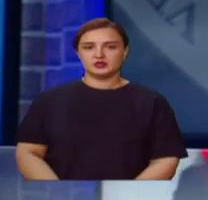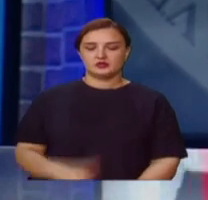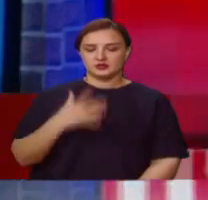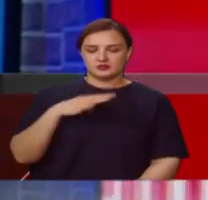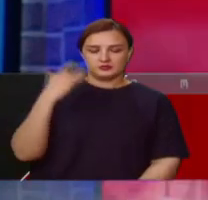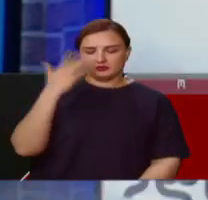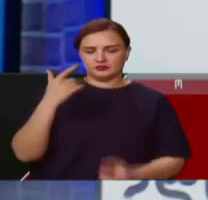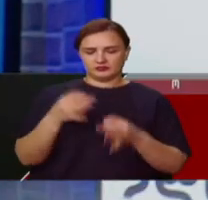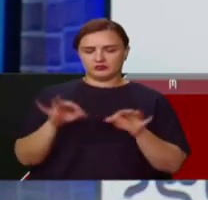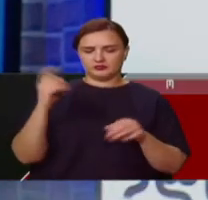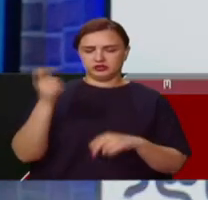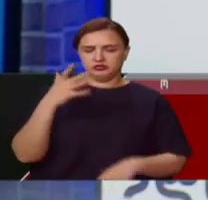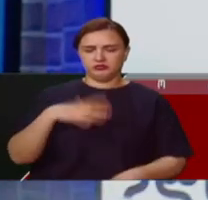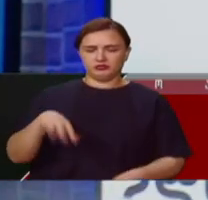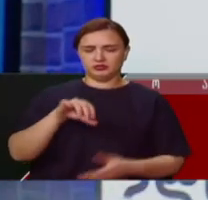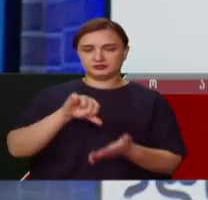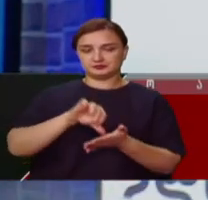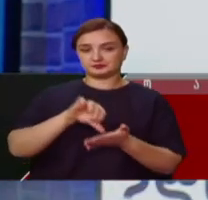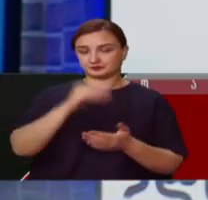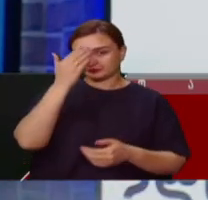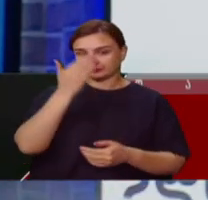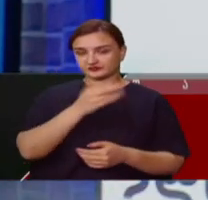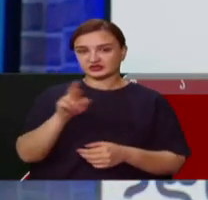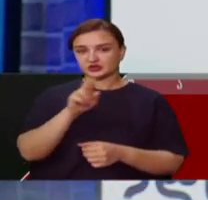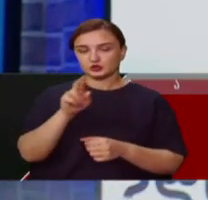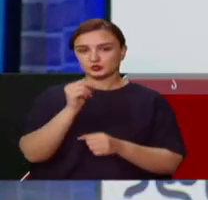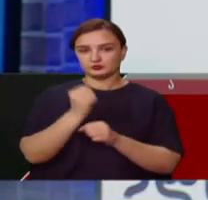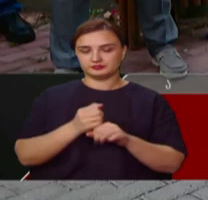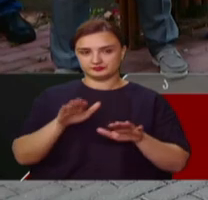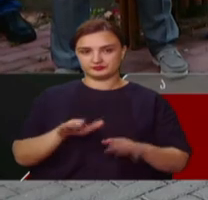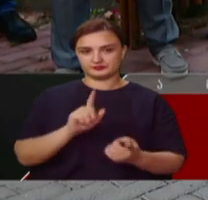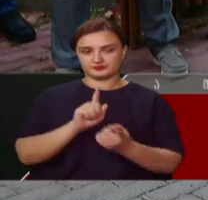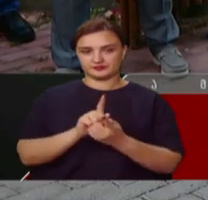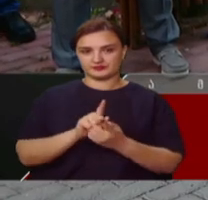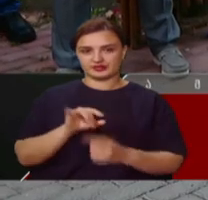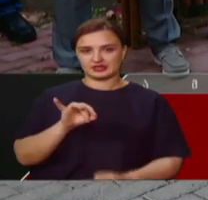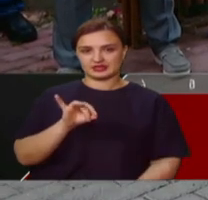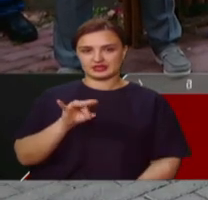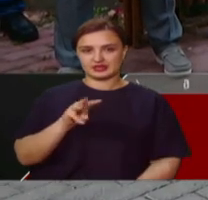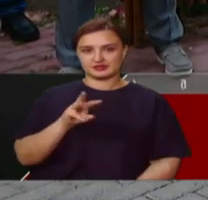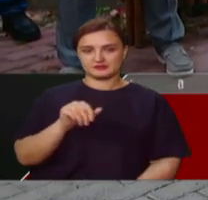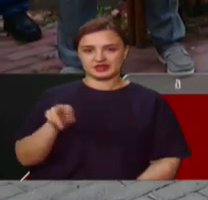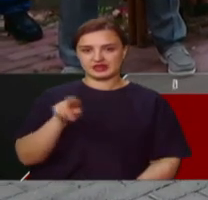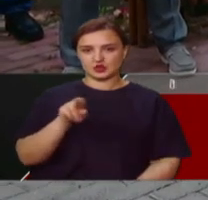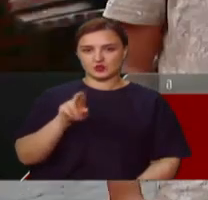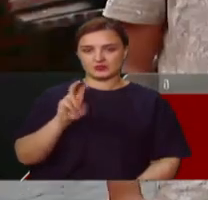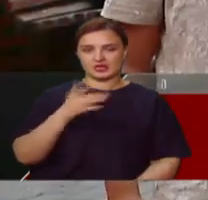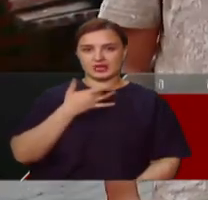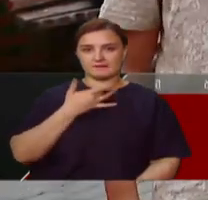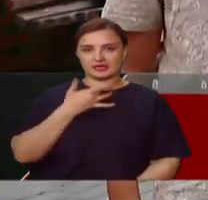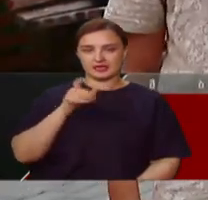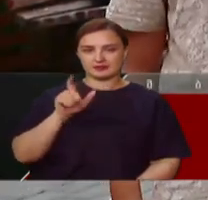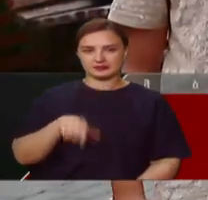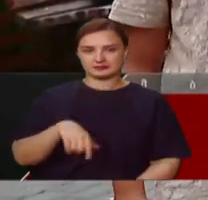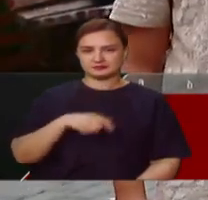Kartuli Otsneva Demokratiuli Sakartvelos Tsaromadgenebi ki mosakhleobas Didubis rayonshi shekhvnen deputatma Irma Zavradashvilma Didubis rayonis gamgebeltan da